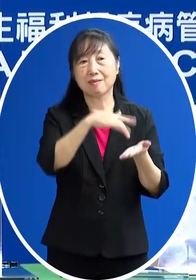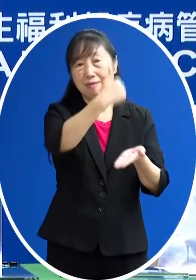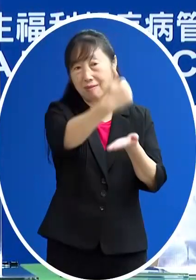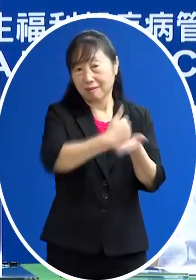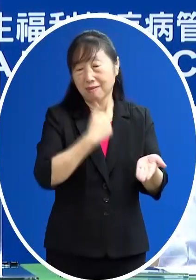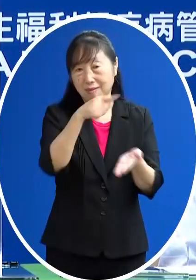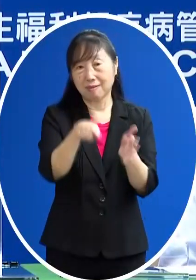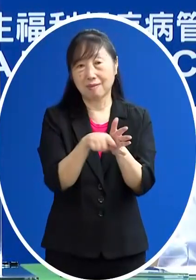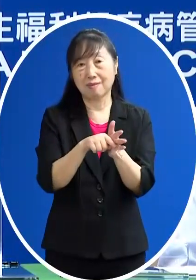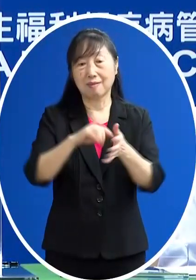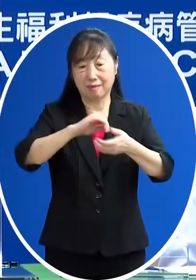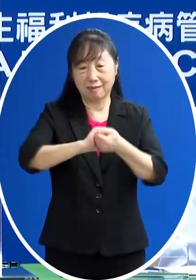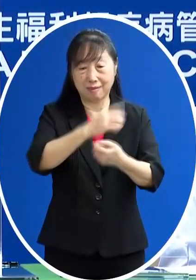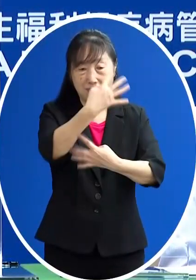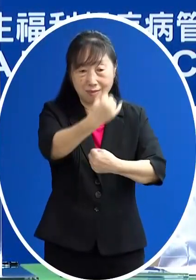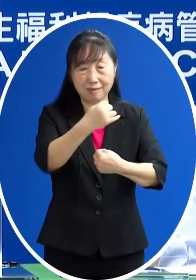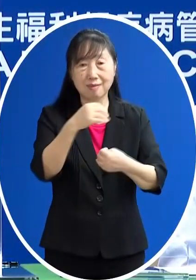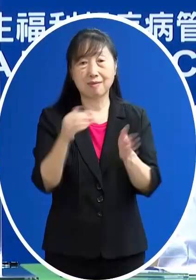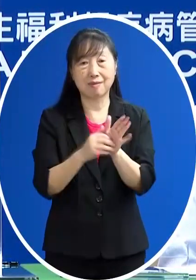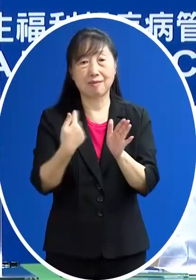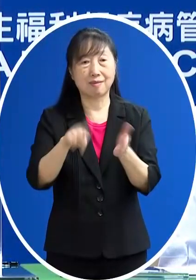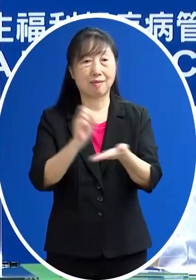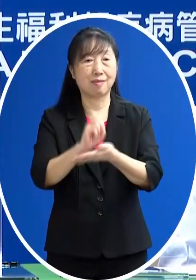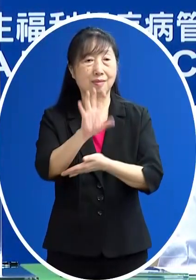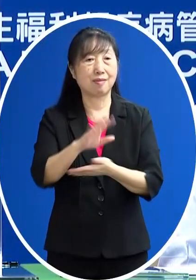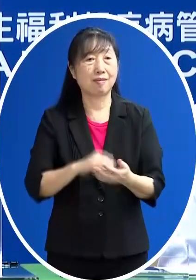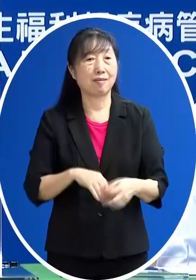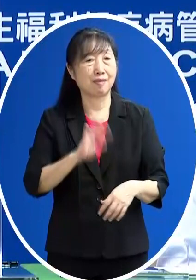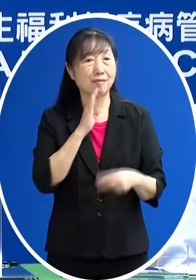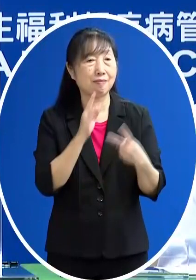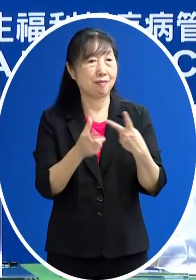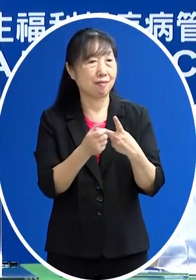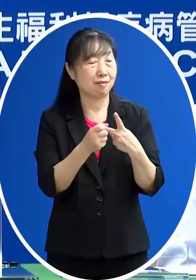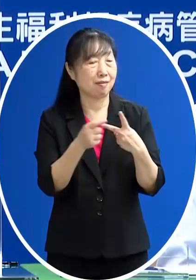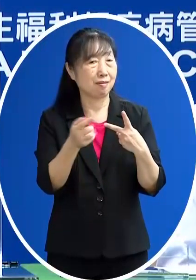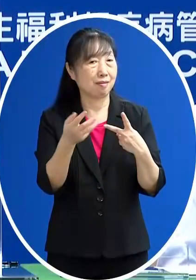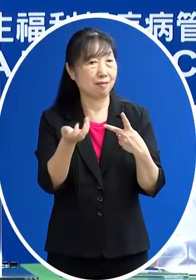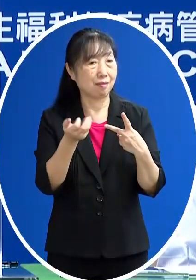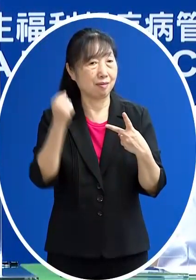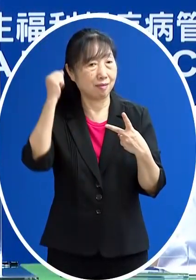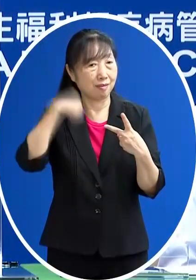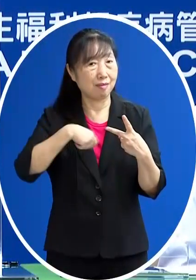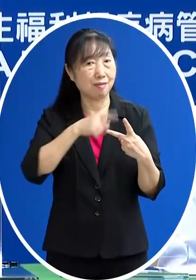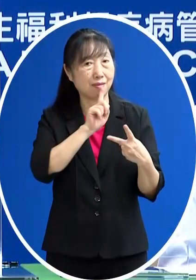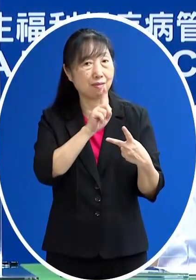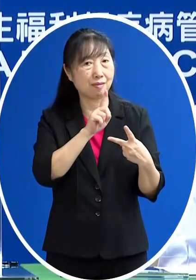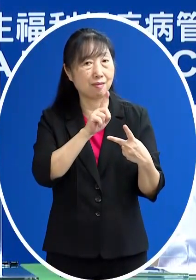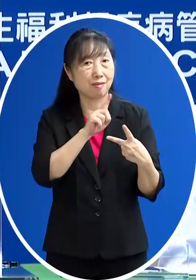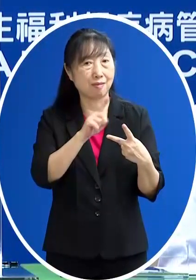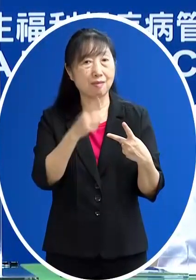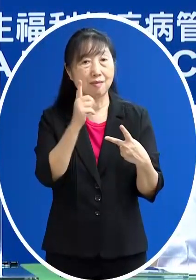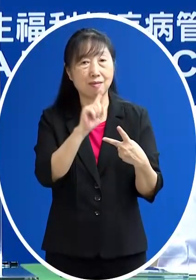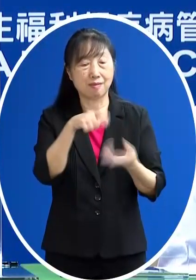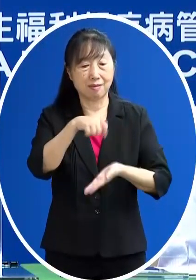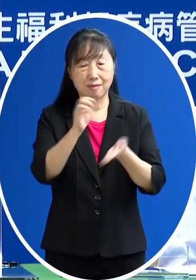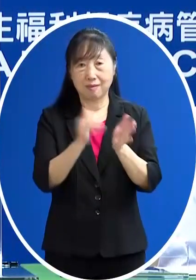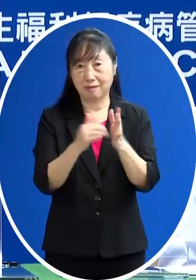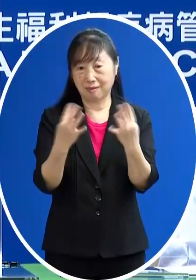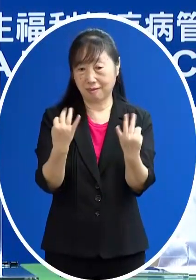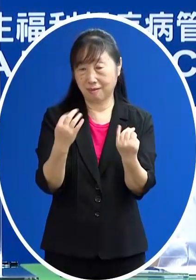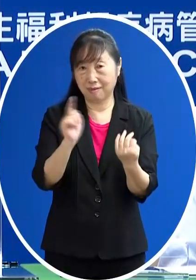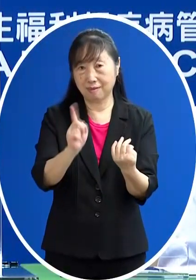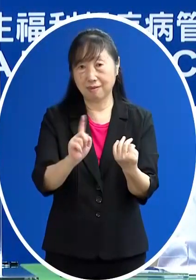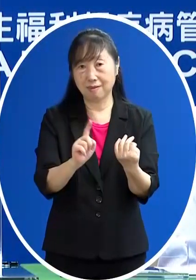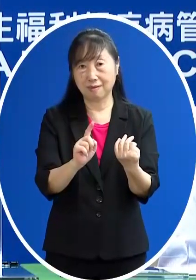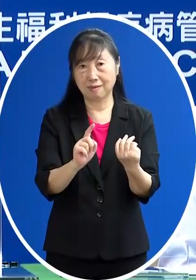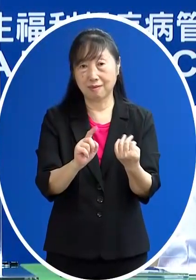大家来做报告。然后第一个，刚才你看，是我早上在演讲的时候有提到这数字。好，我是